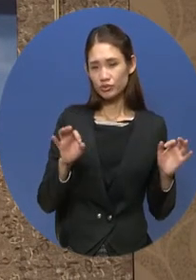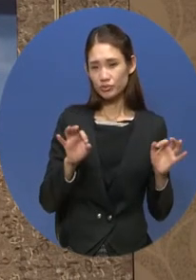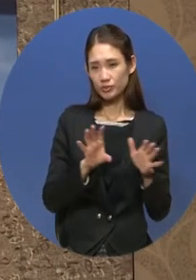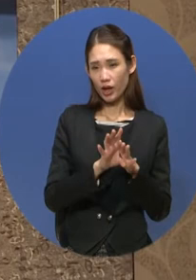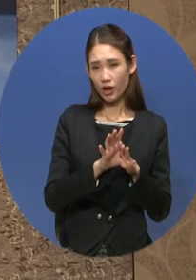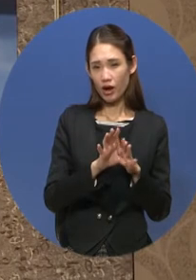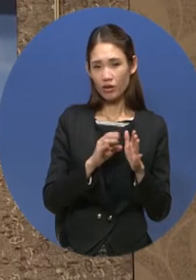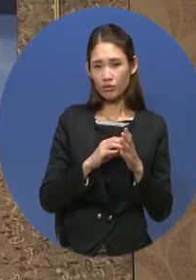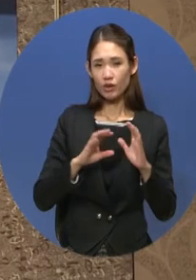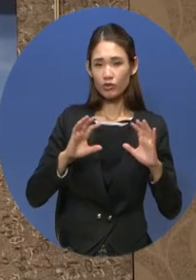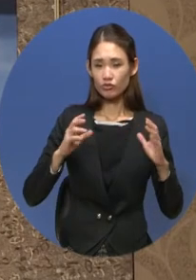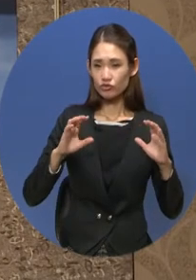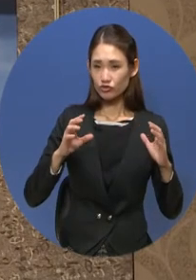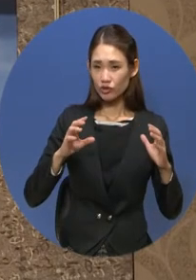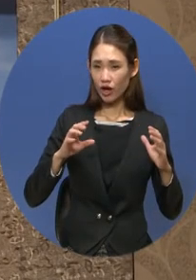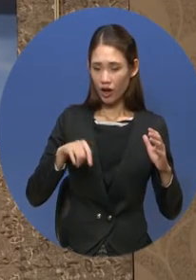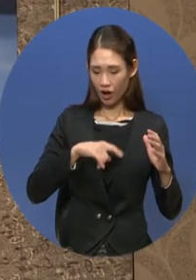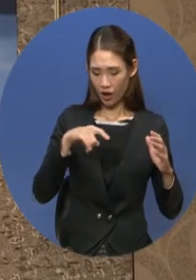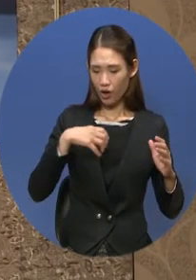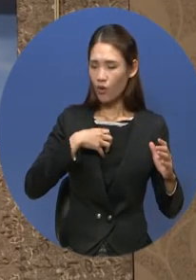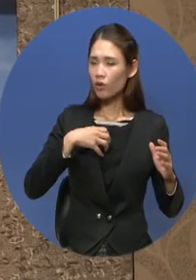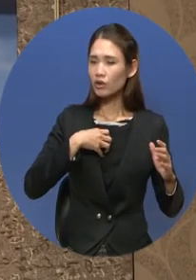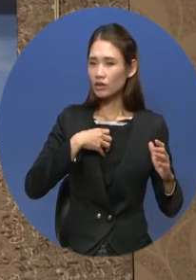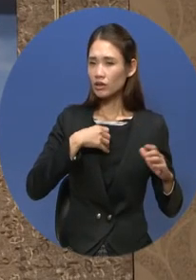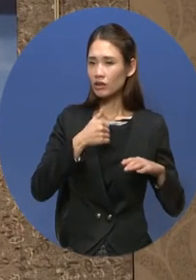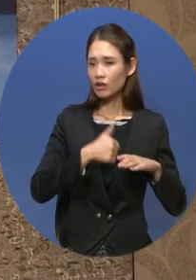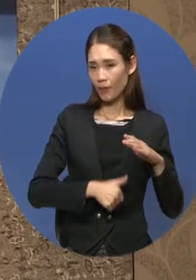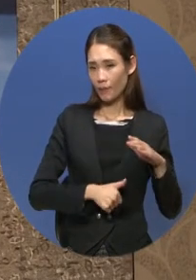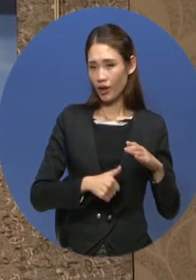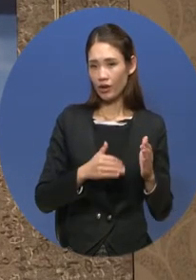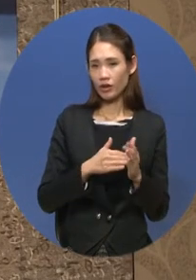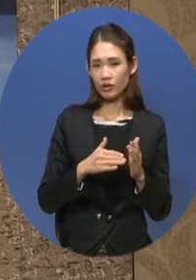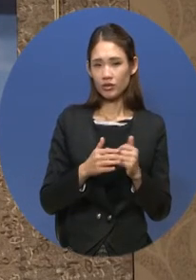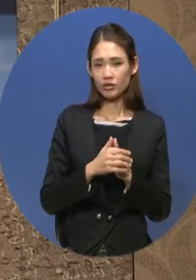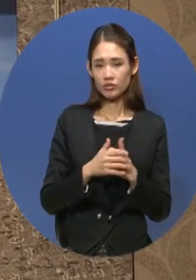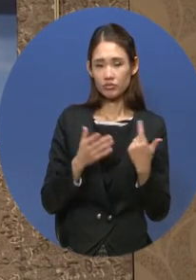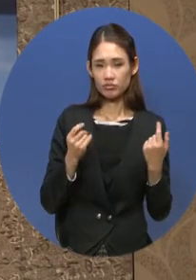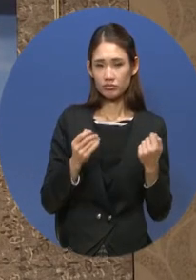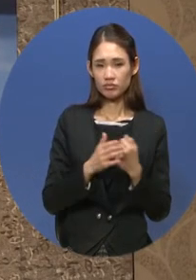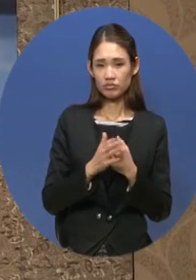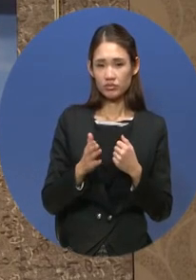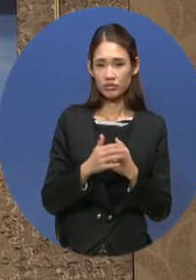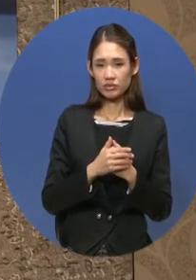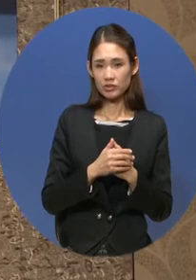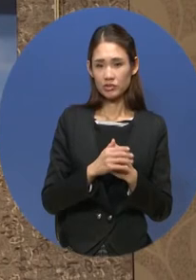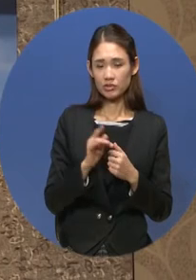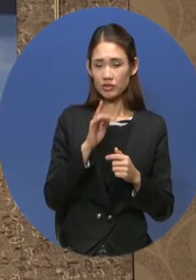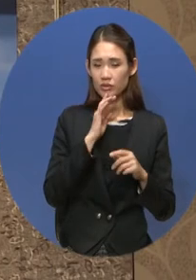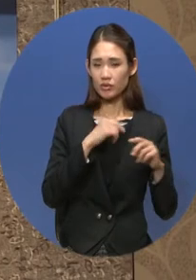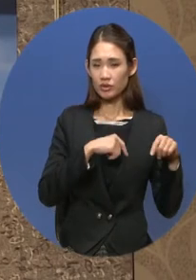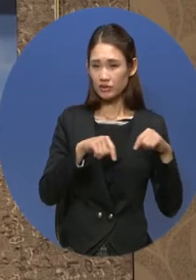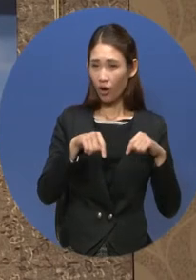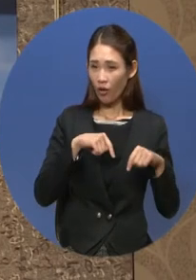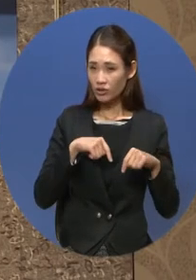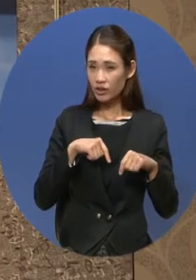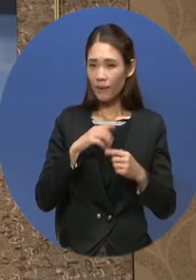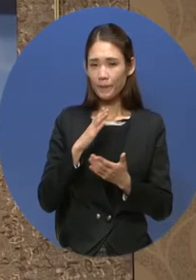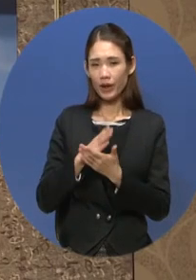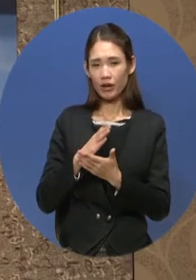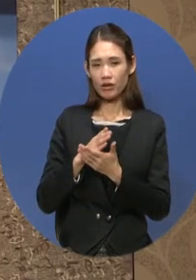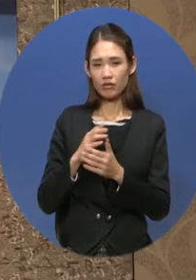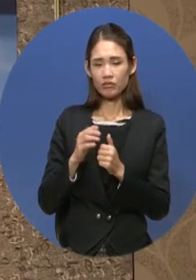되면 국가가 위기에 빠지는 거죠. 네, 그렇기 때문에 이거는 정말 어떤 정책으로